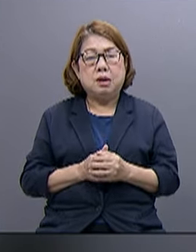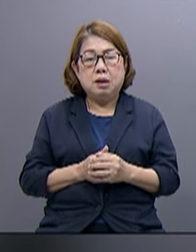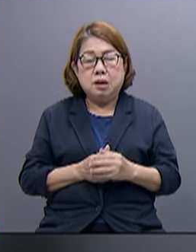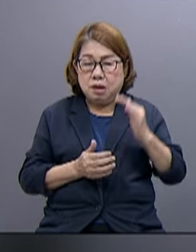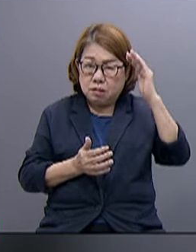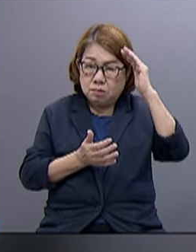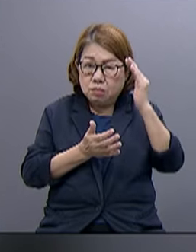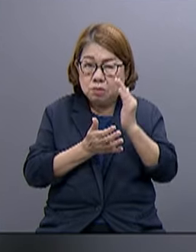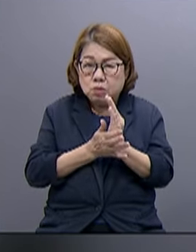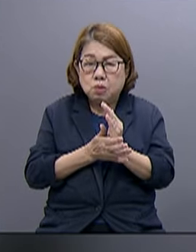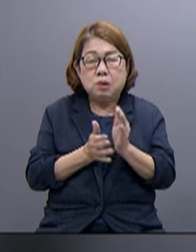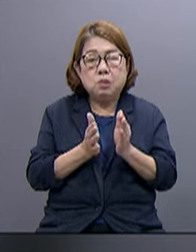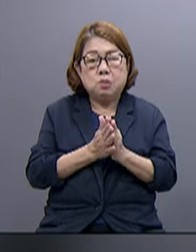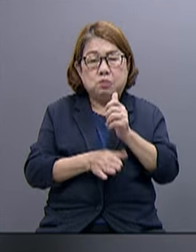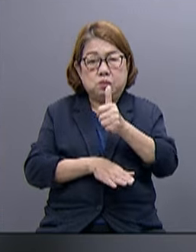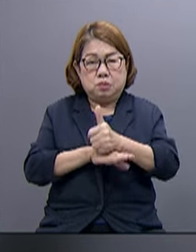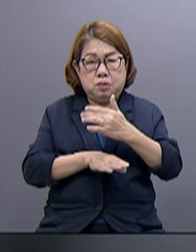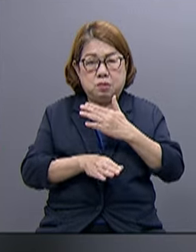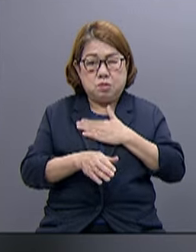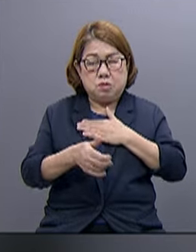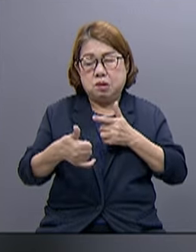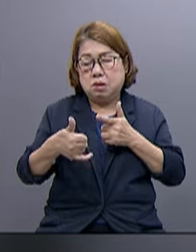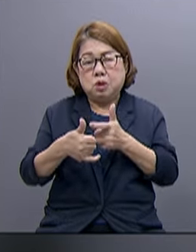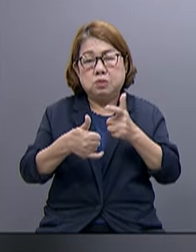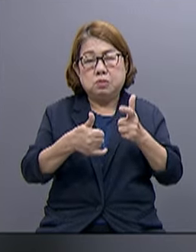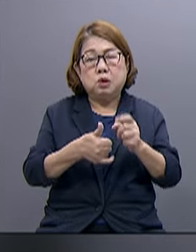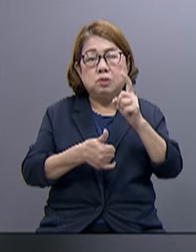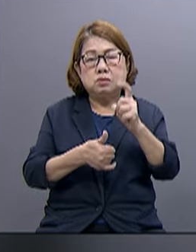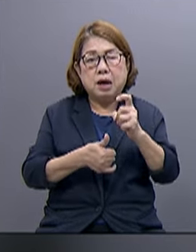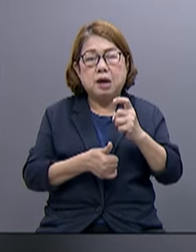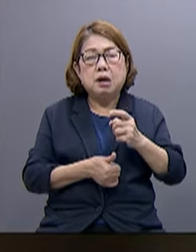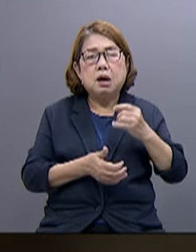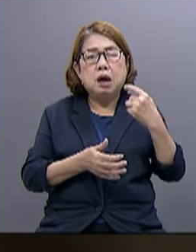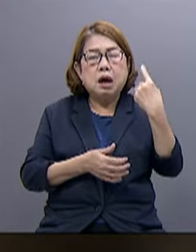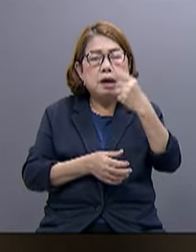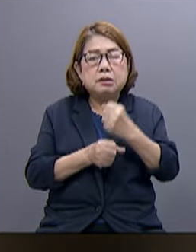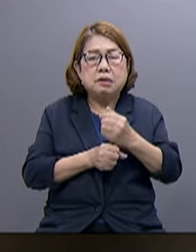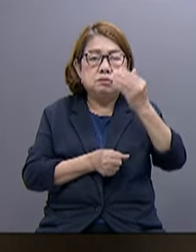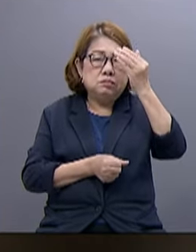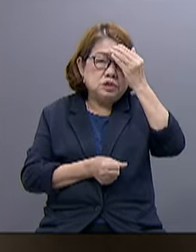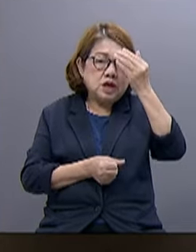า1คนเสียชีวิตจากการบุกปฏิบัติการของอิสราเอล